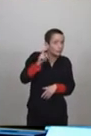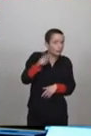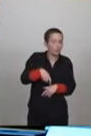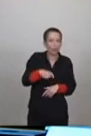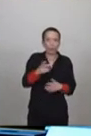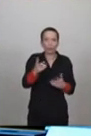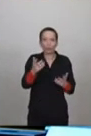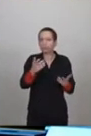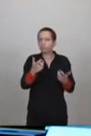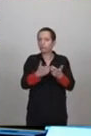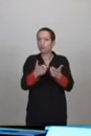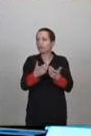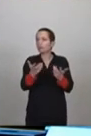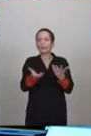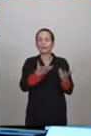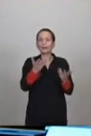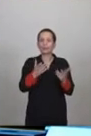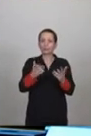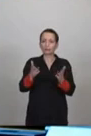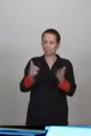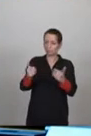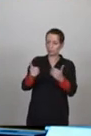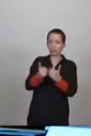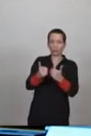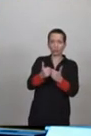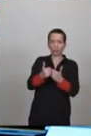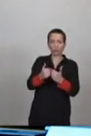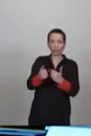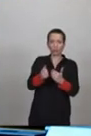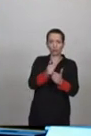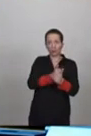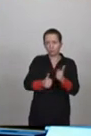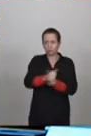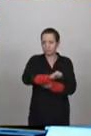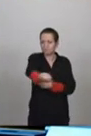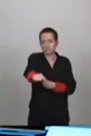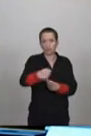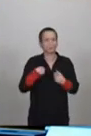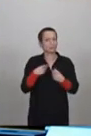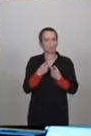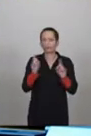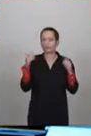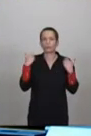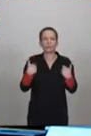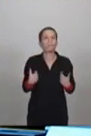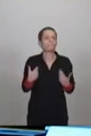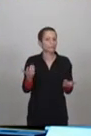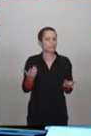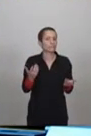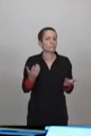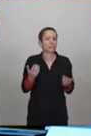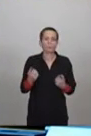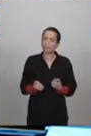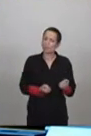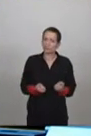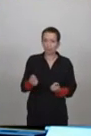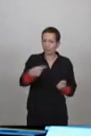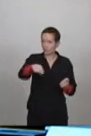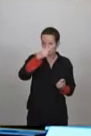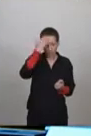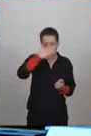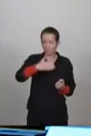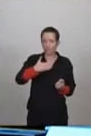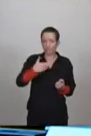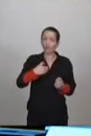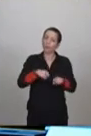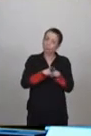accélérer les demandes, le traitement des demandes, moi je me rends disponible. Les services le savent et je fais en